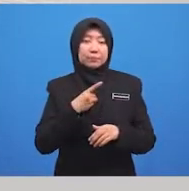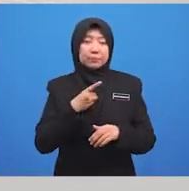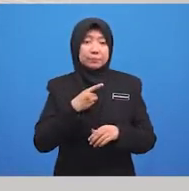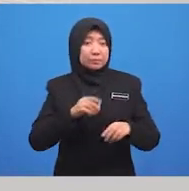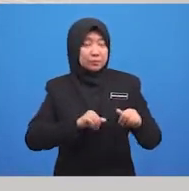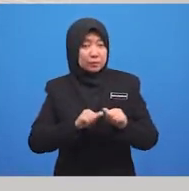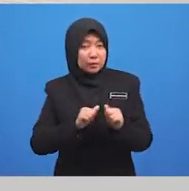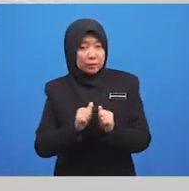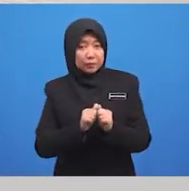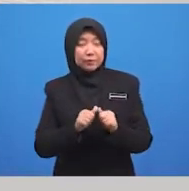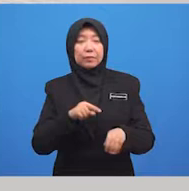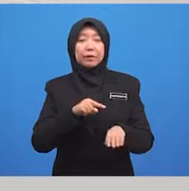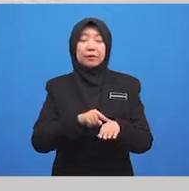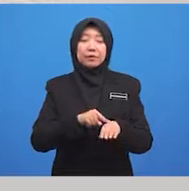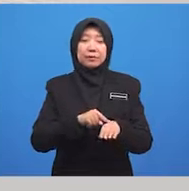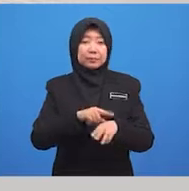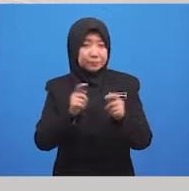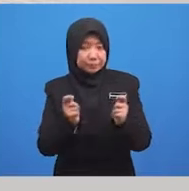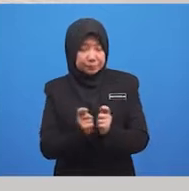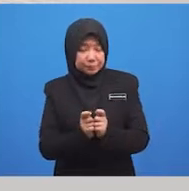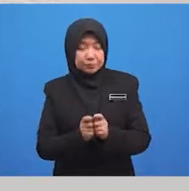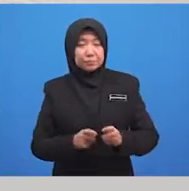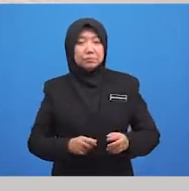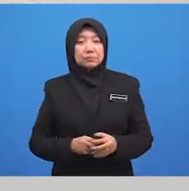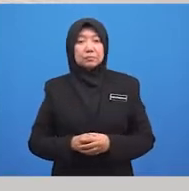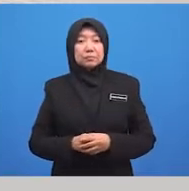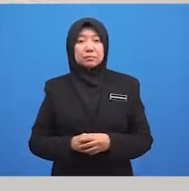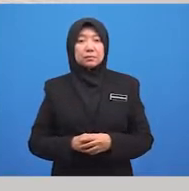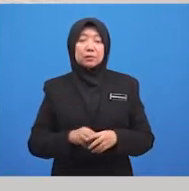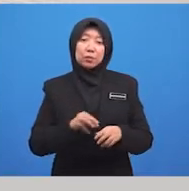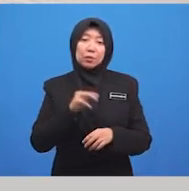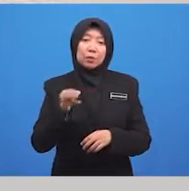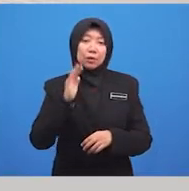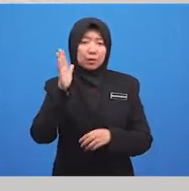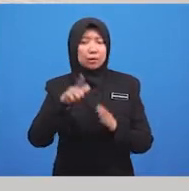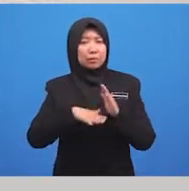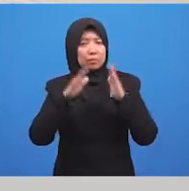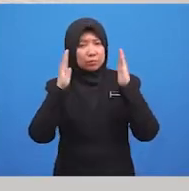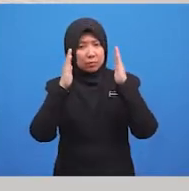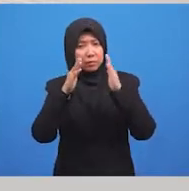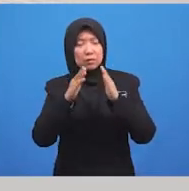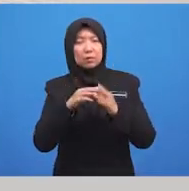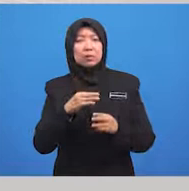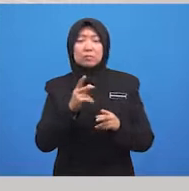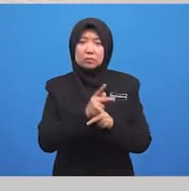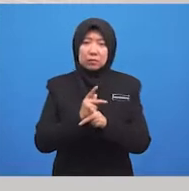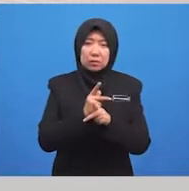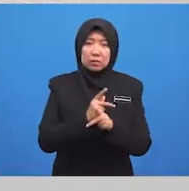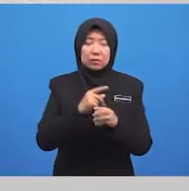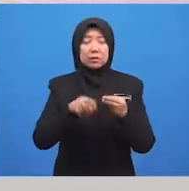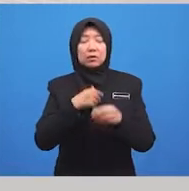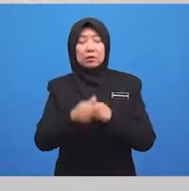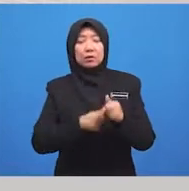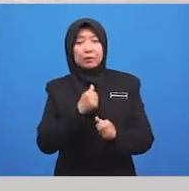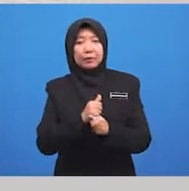aktif, aktiviti di lapangan. Yang ketiga, murid akan lebih peka dan prihatin mengenai